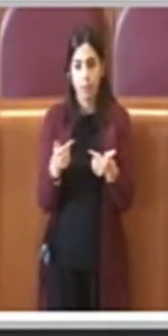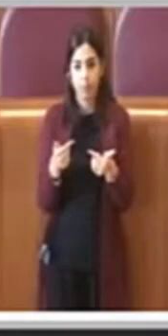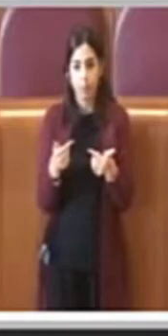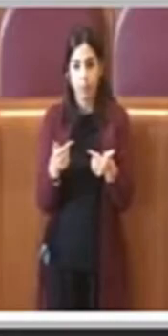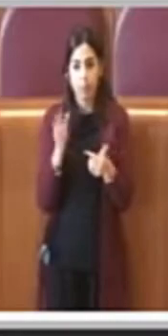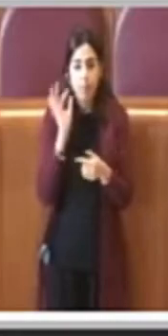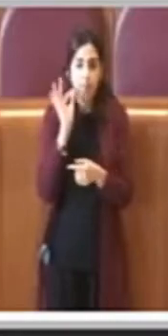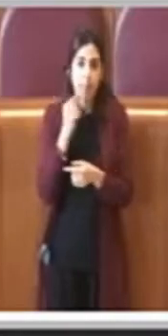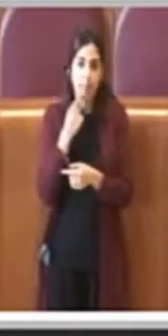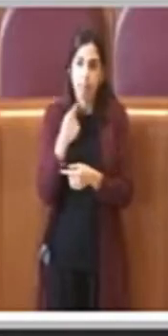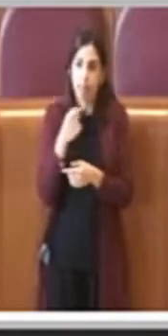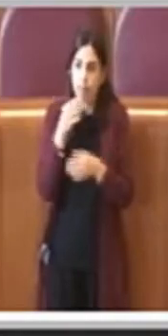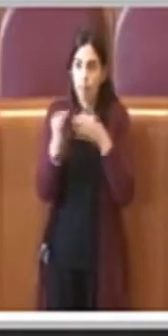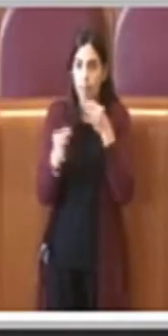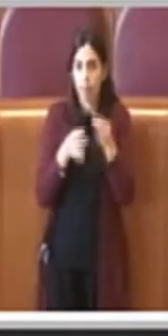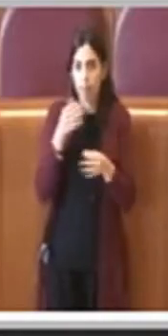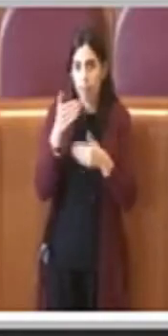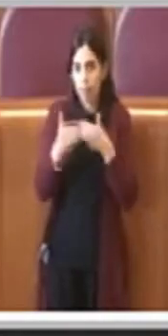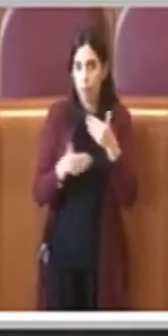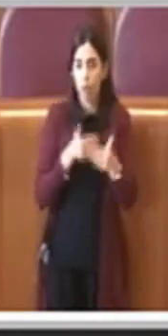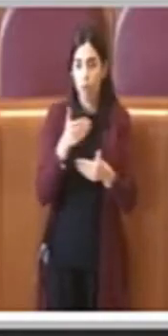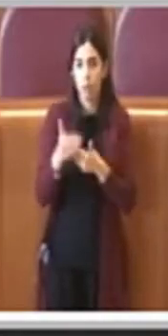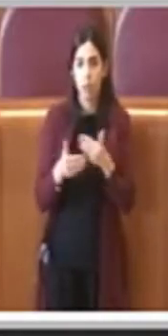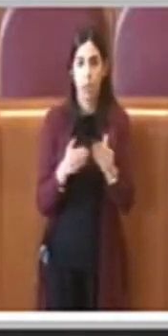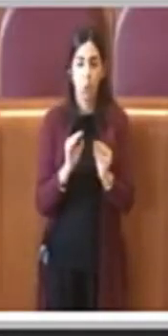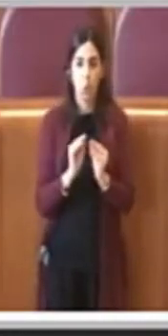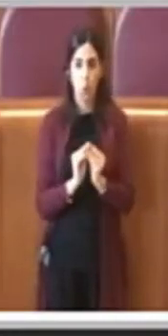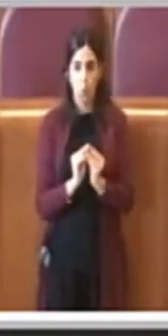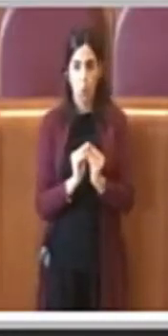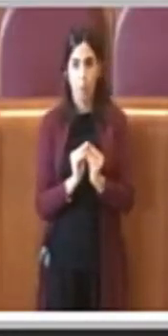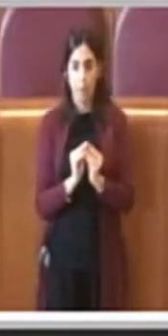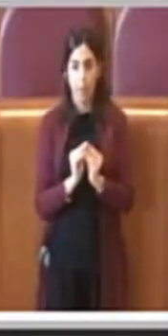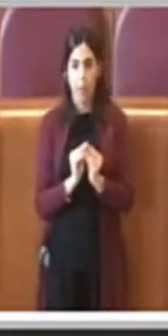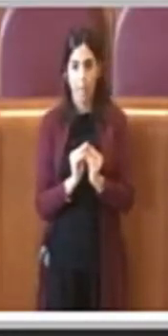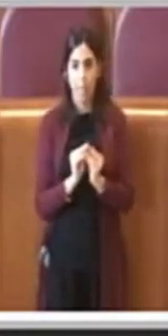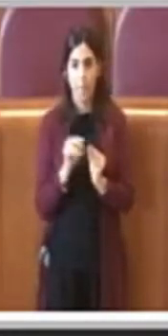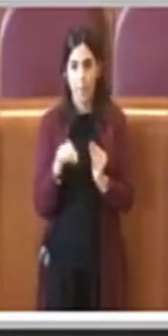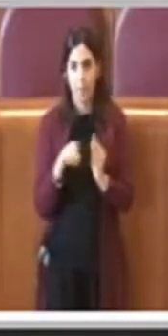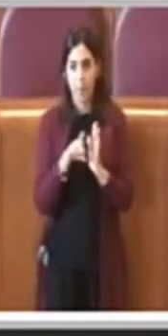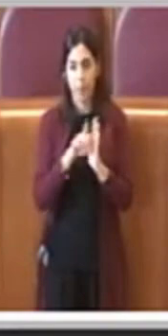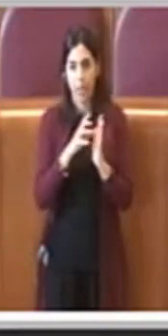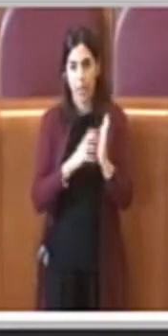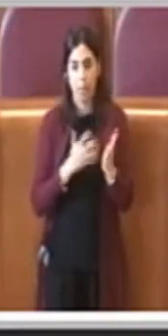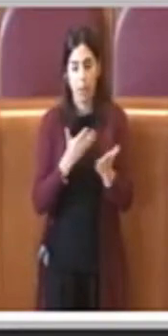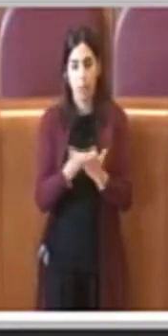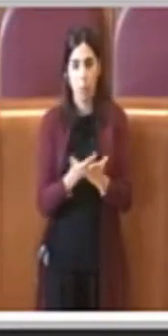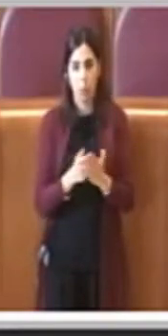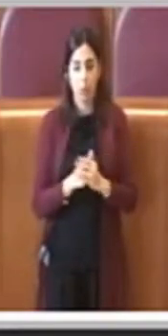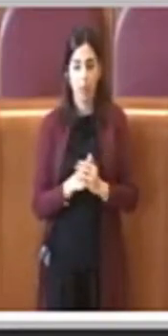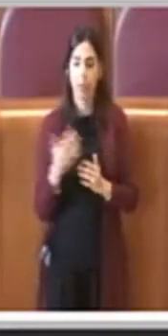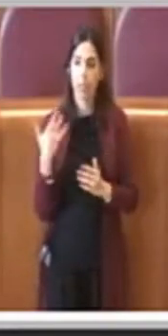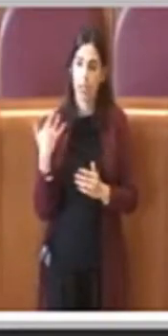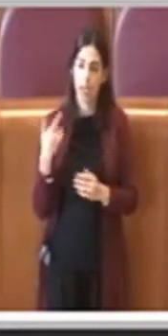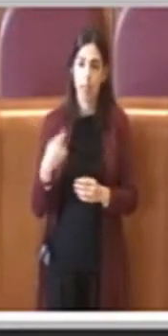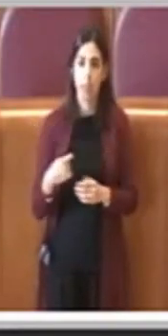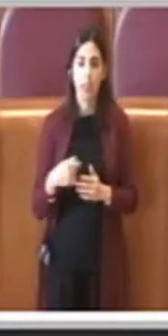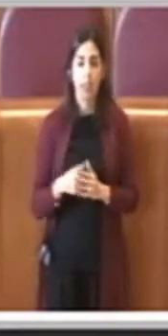per dire, insomma, per illustrare come è andato un po' il processo di sviluppo di questa proposta. Grazie, Presidente.